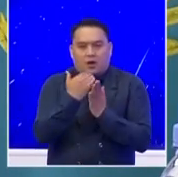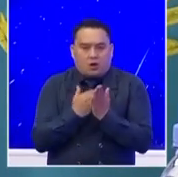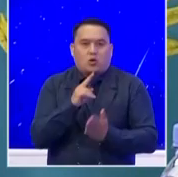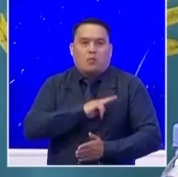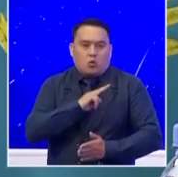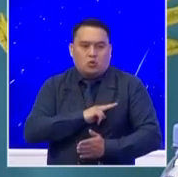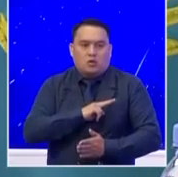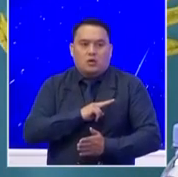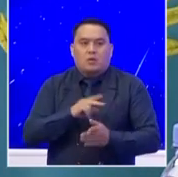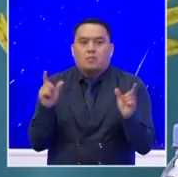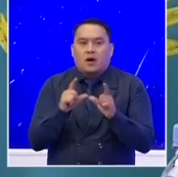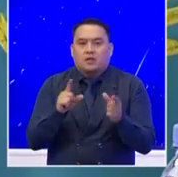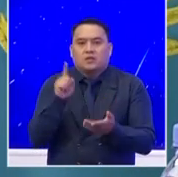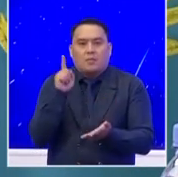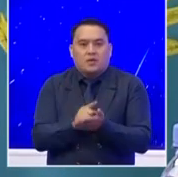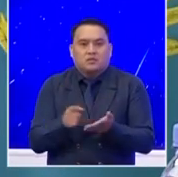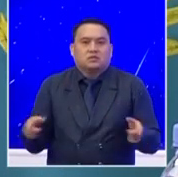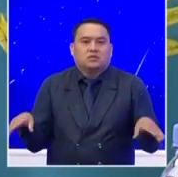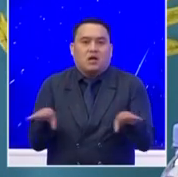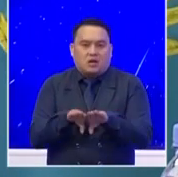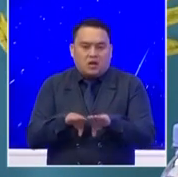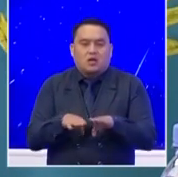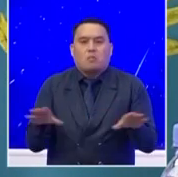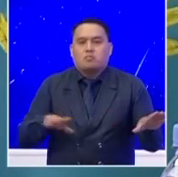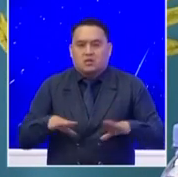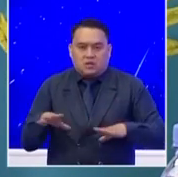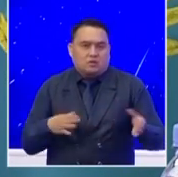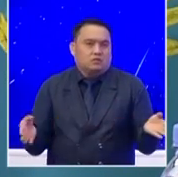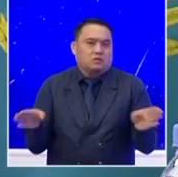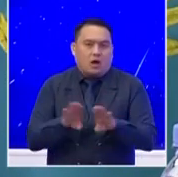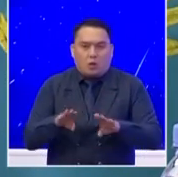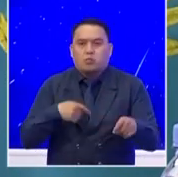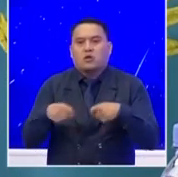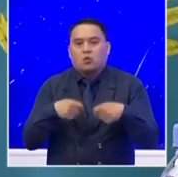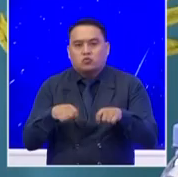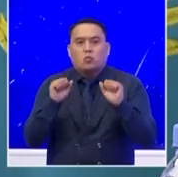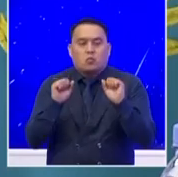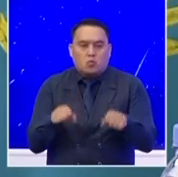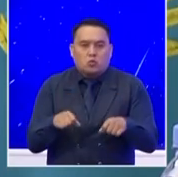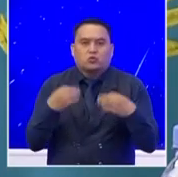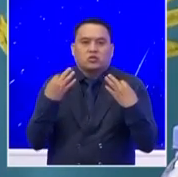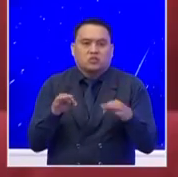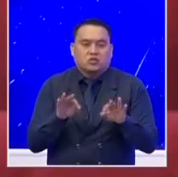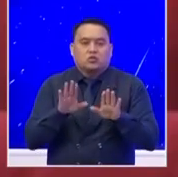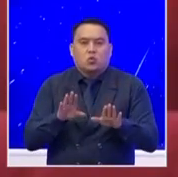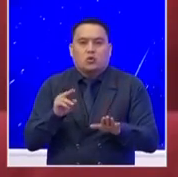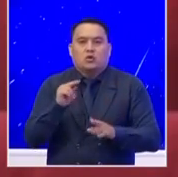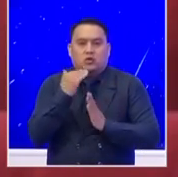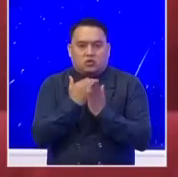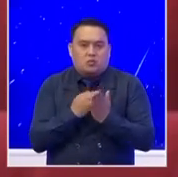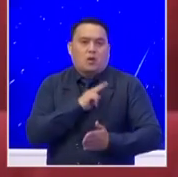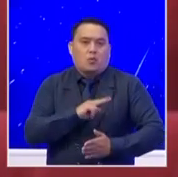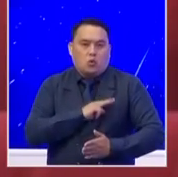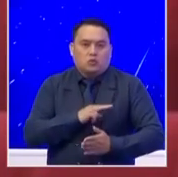работает. Магазины должны быть закрыты, базары должны быть закрыты, кроме продовольственного. По этому режиму работает.